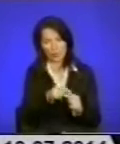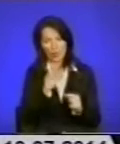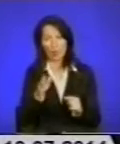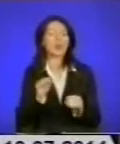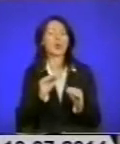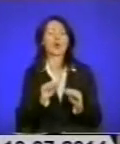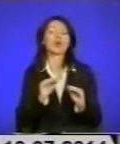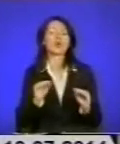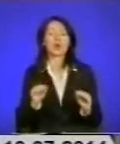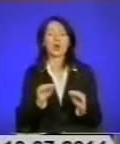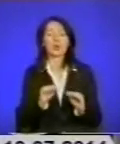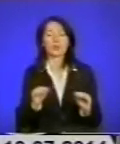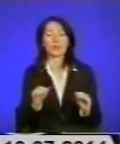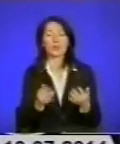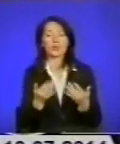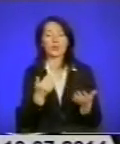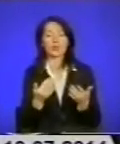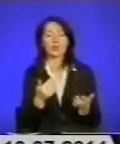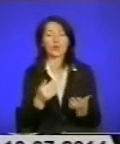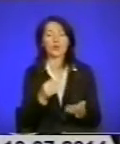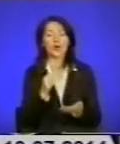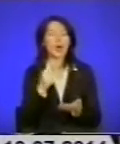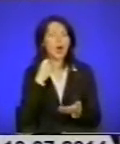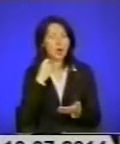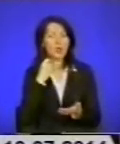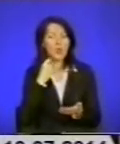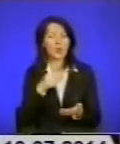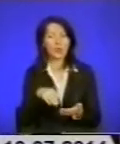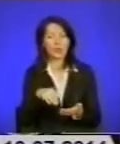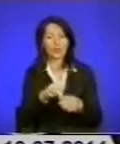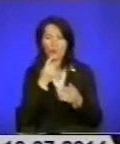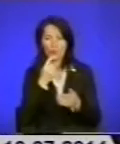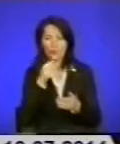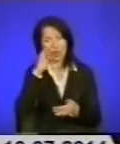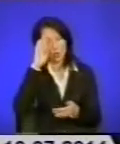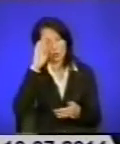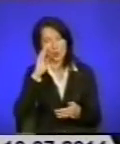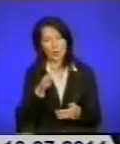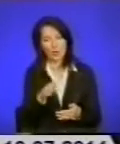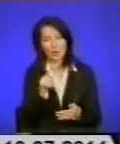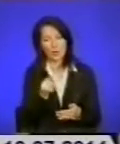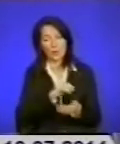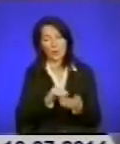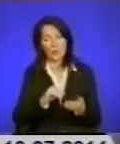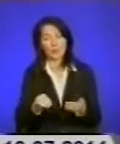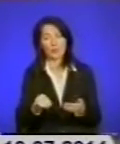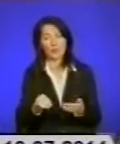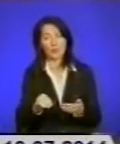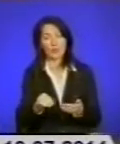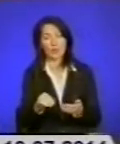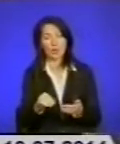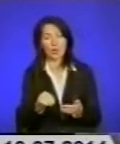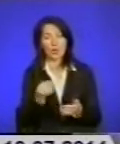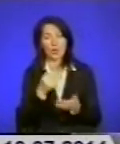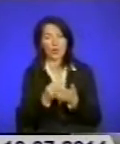розміщене стосовно вмісту алкоголю в крові потерпілого. Було зазначено, що там вміст алкоголю становить